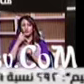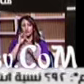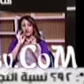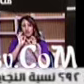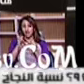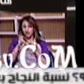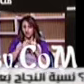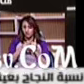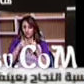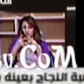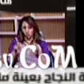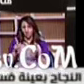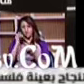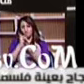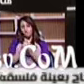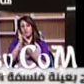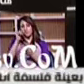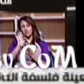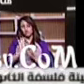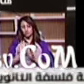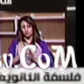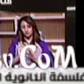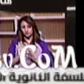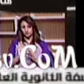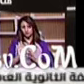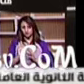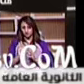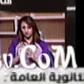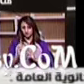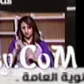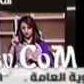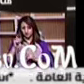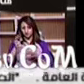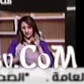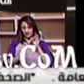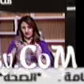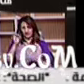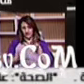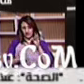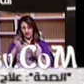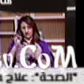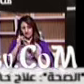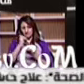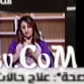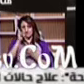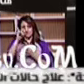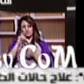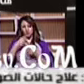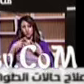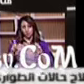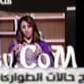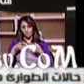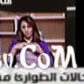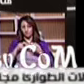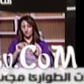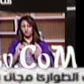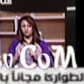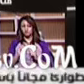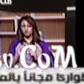ترفضه يبقى يجب عليها ان هي تقول واما ما ذهبت اليه نيابه النقد من راي مفاده كذا وكذا وكذا فانه